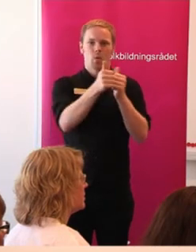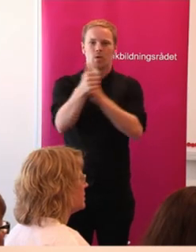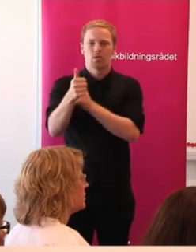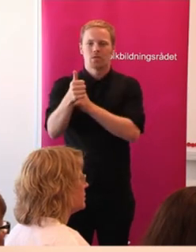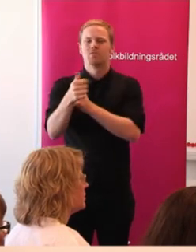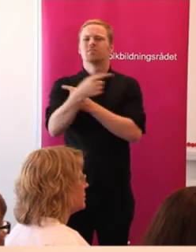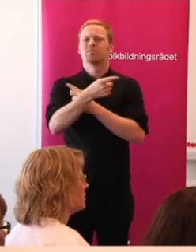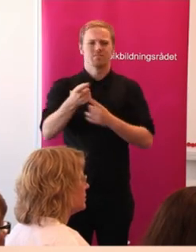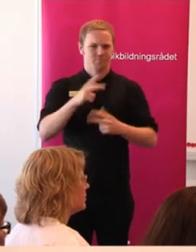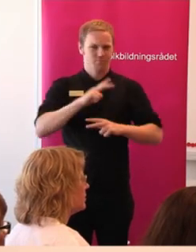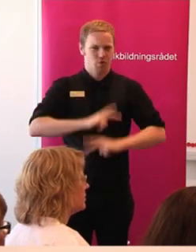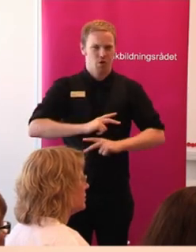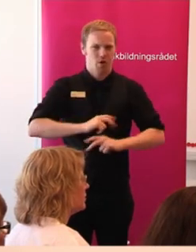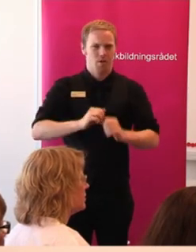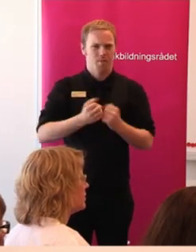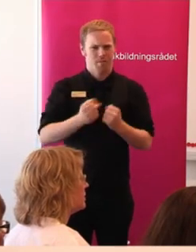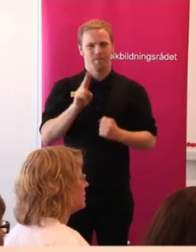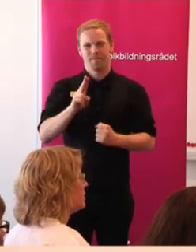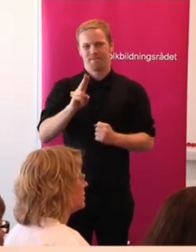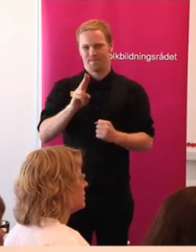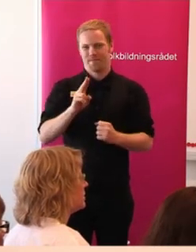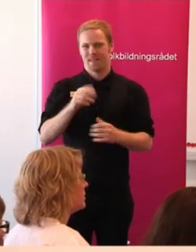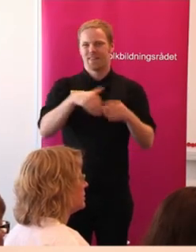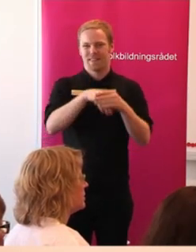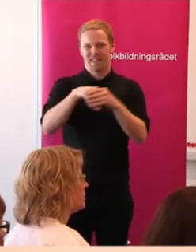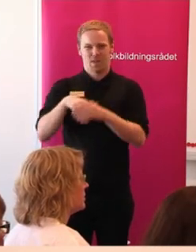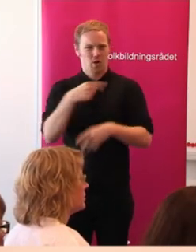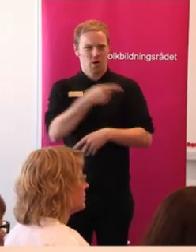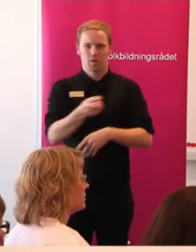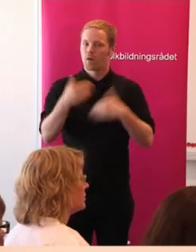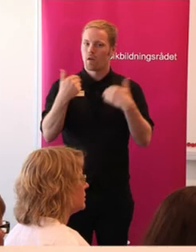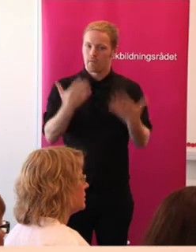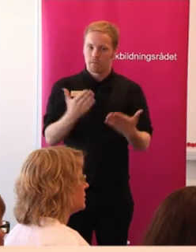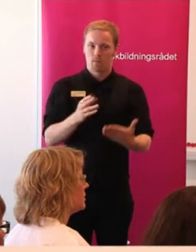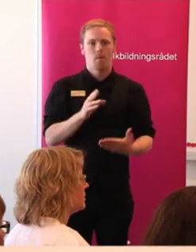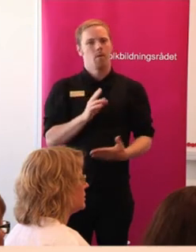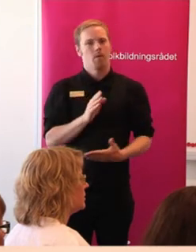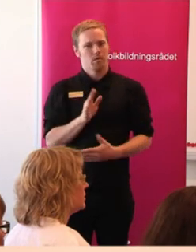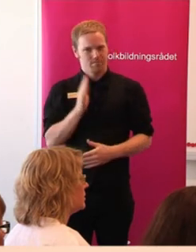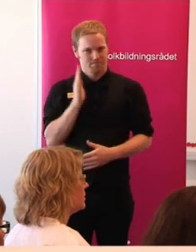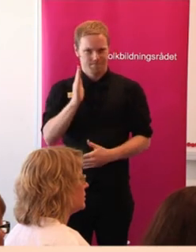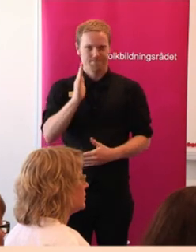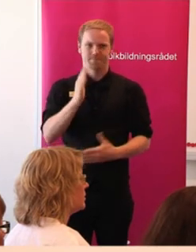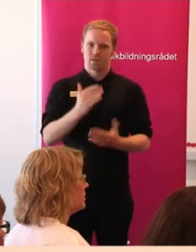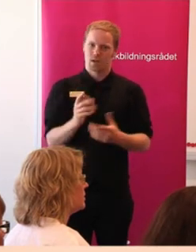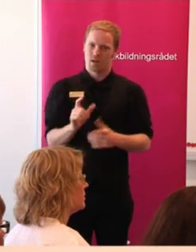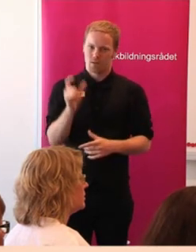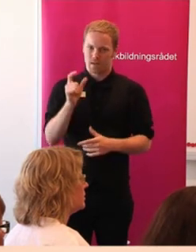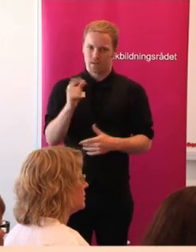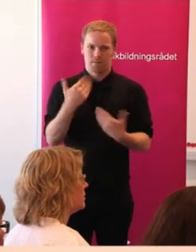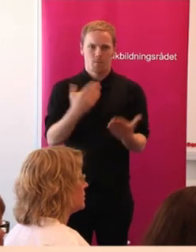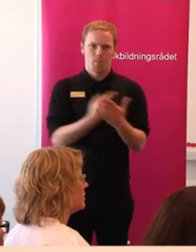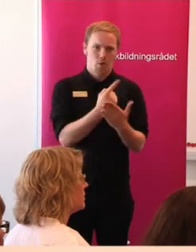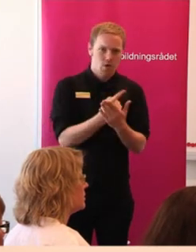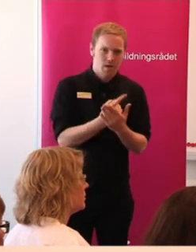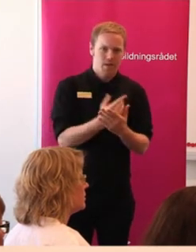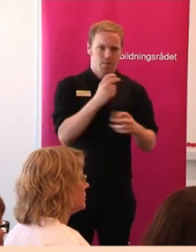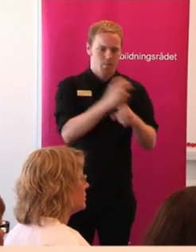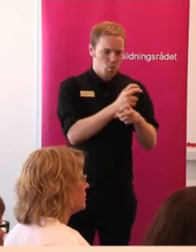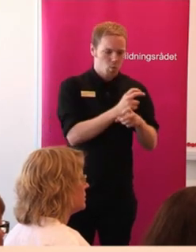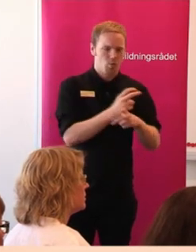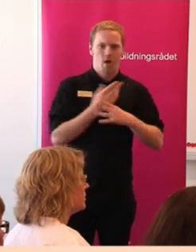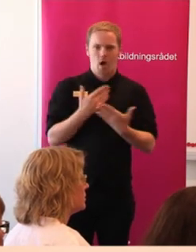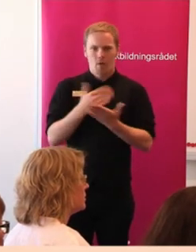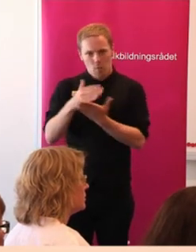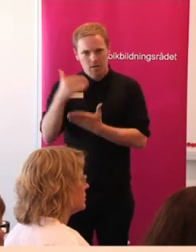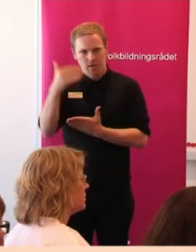men framförallt blir ju deltagarna nöjda. Mm. För de får den här reella chansen, både att prova på och att gå vidare. Mm. Men jag tror